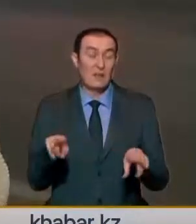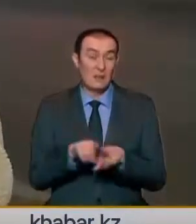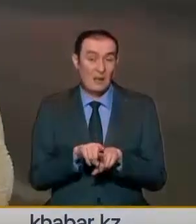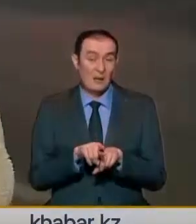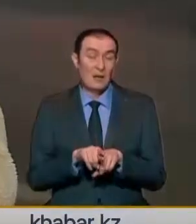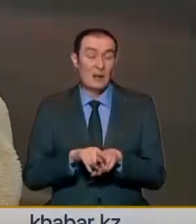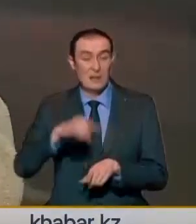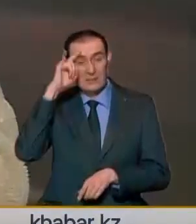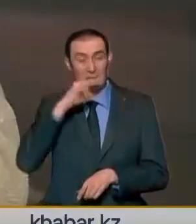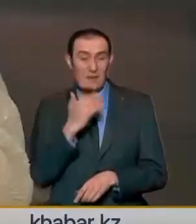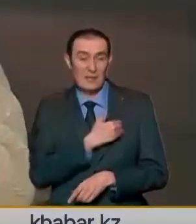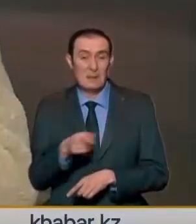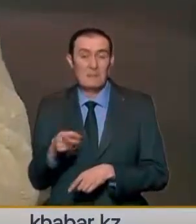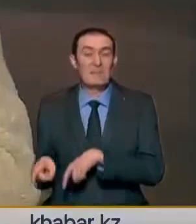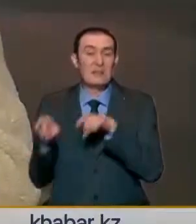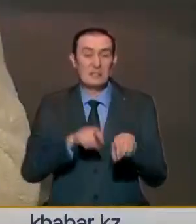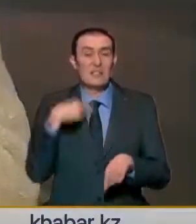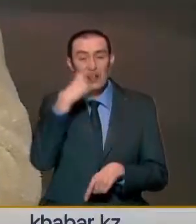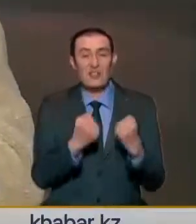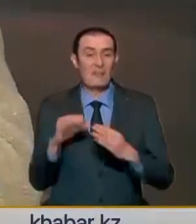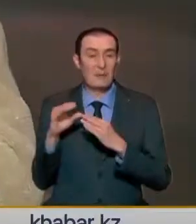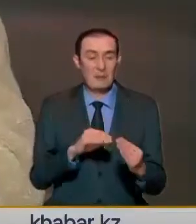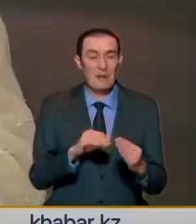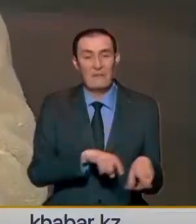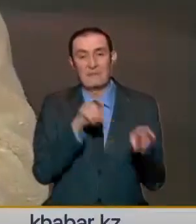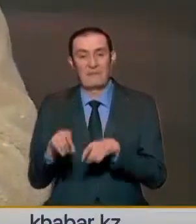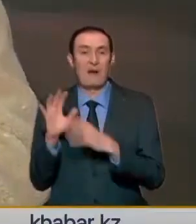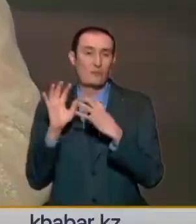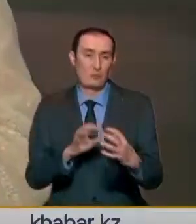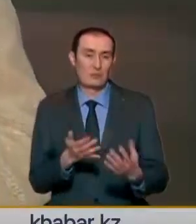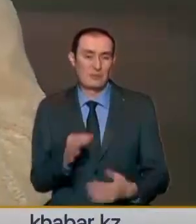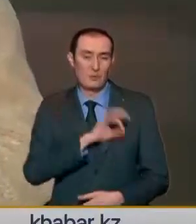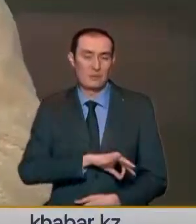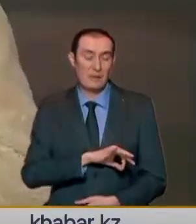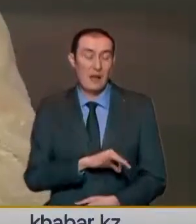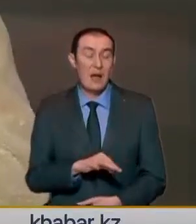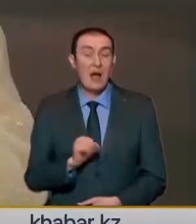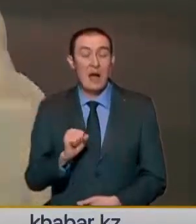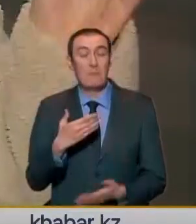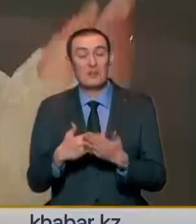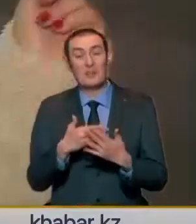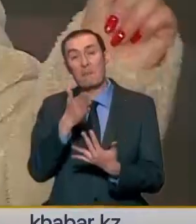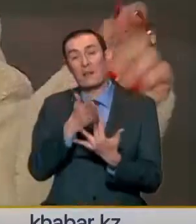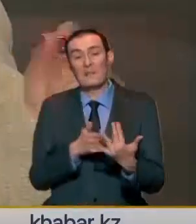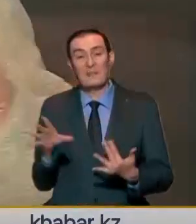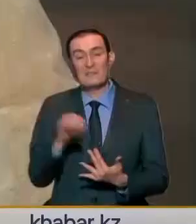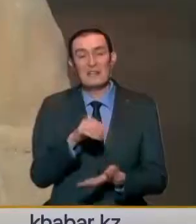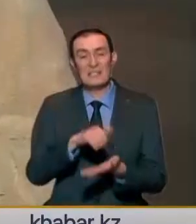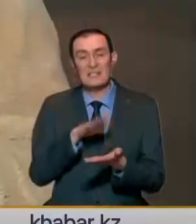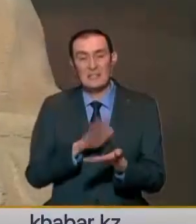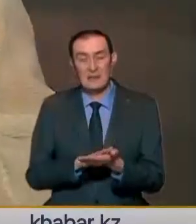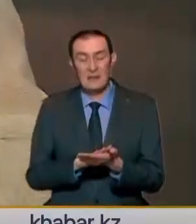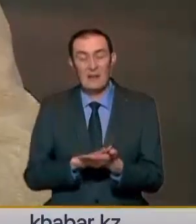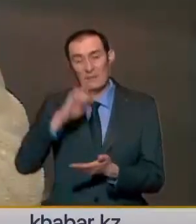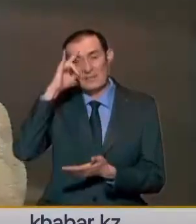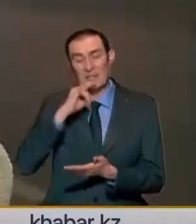таким образом казахстанцев хотят пересадить из личных автомобилей в автобусы. Тем временем почти половина всех зарегистрированных